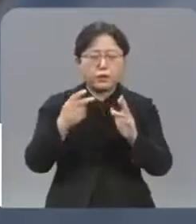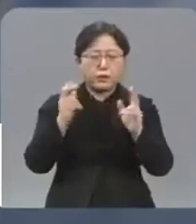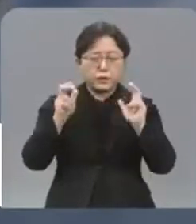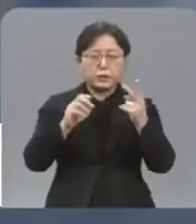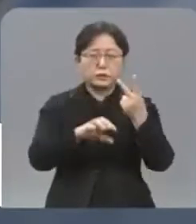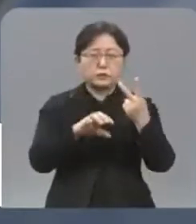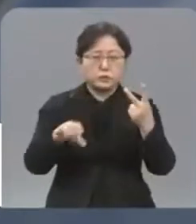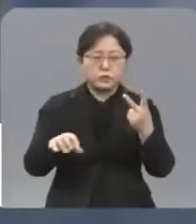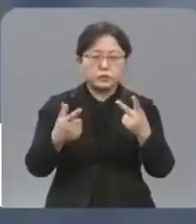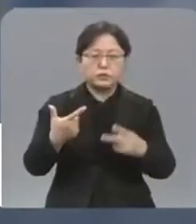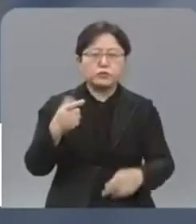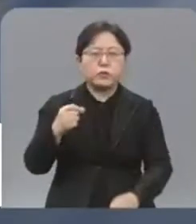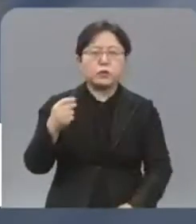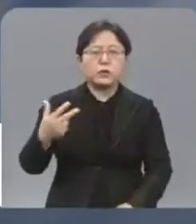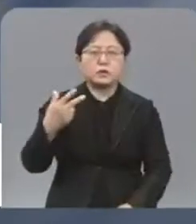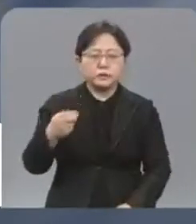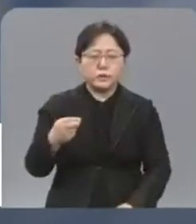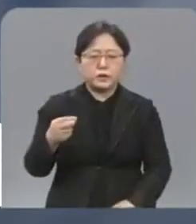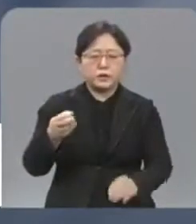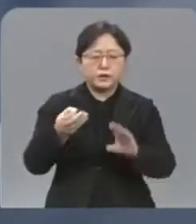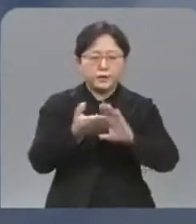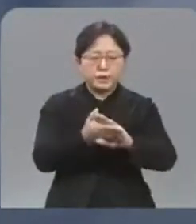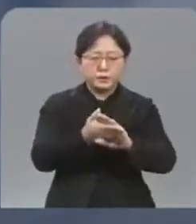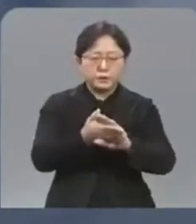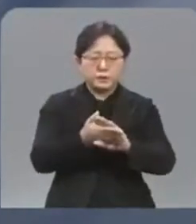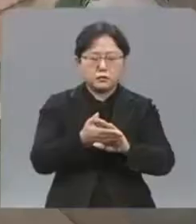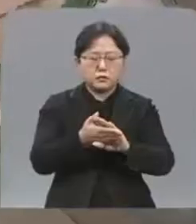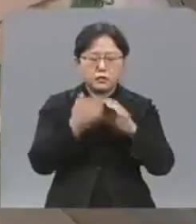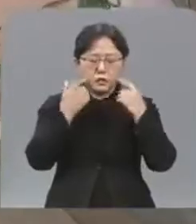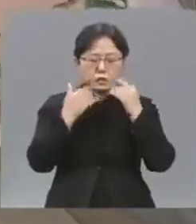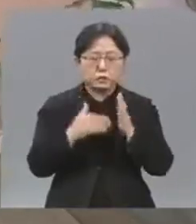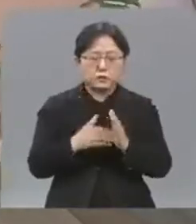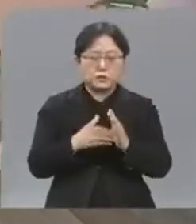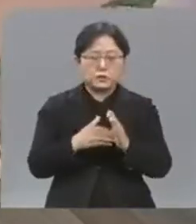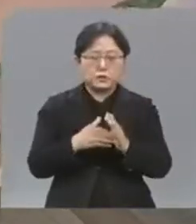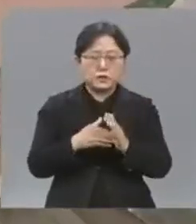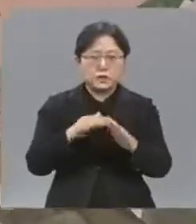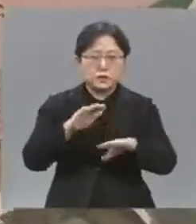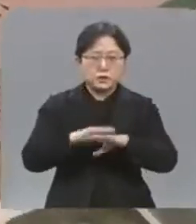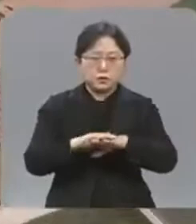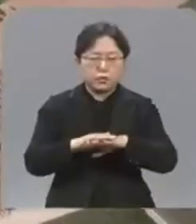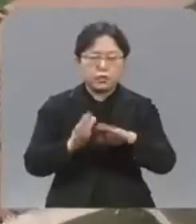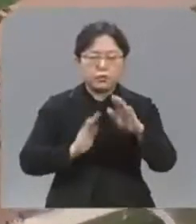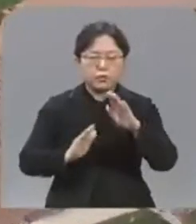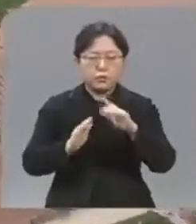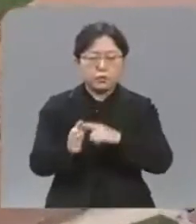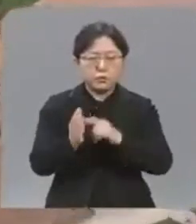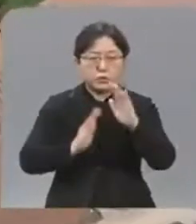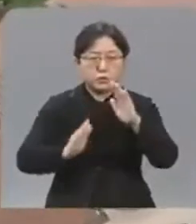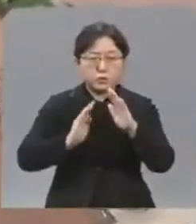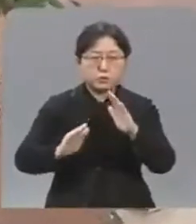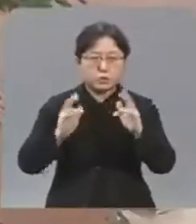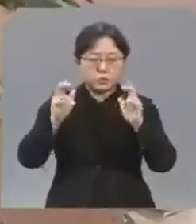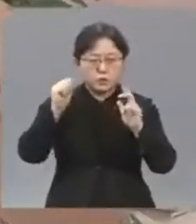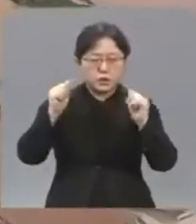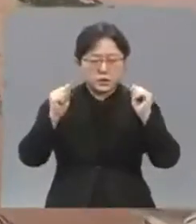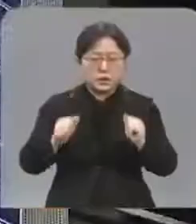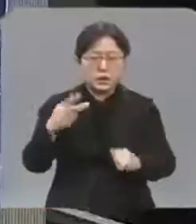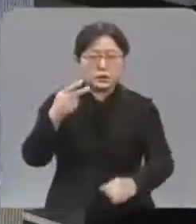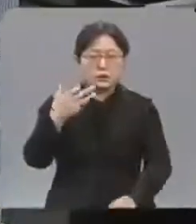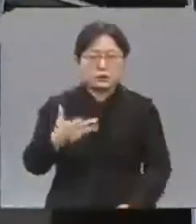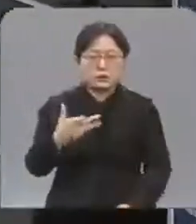곳으로부터 6억 2천여만 원을 받은 것으로 보고 있습니다. 또 농어촌공사 사장 재임 시절인